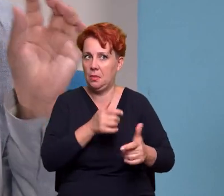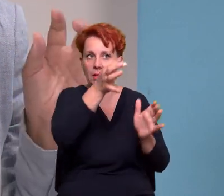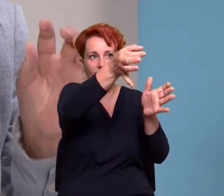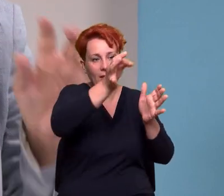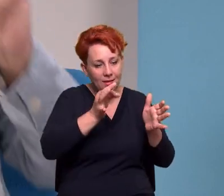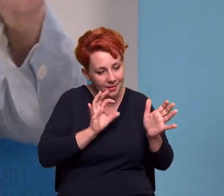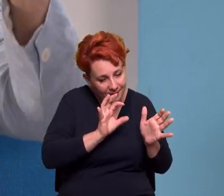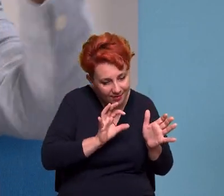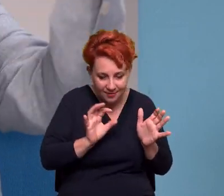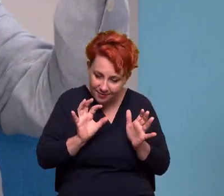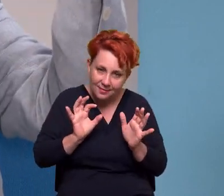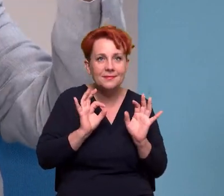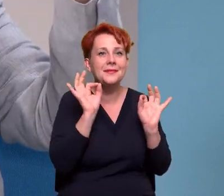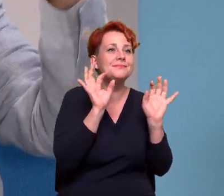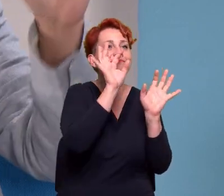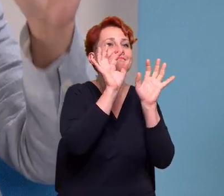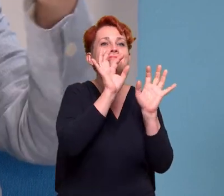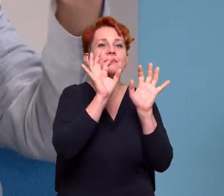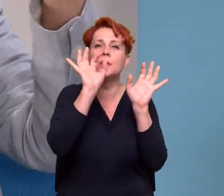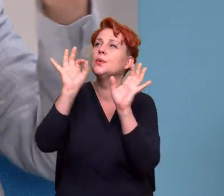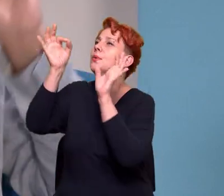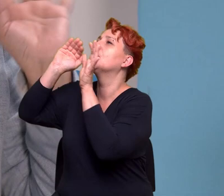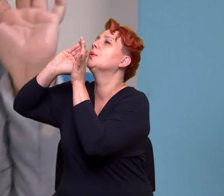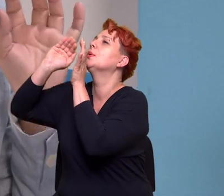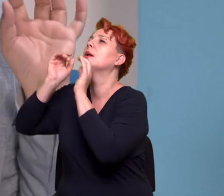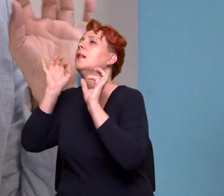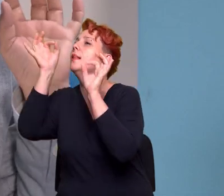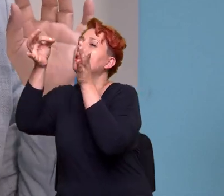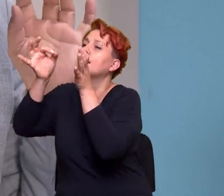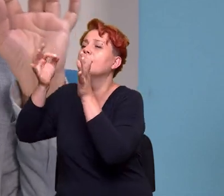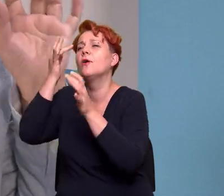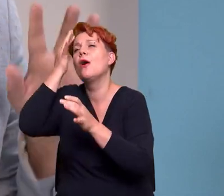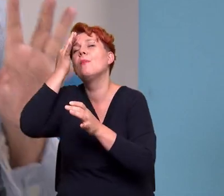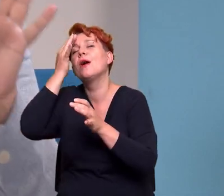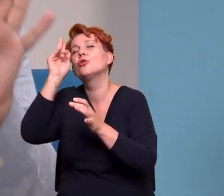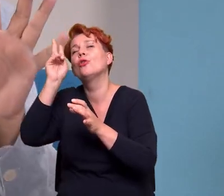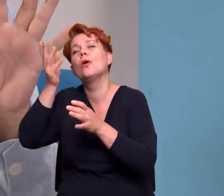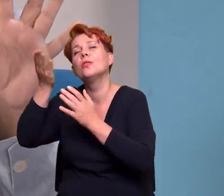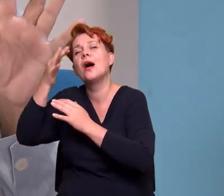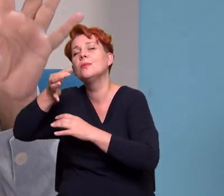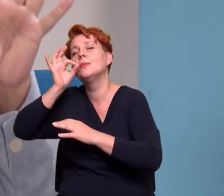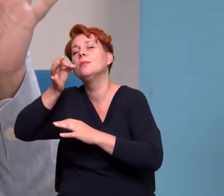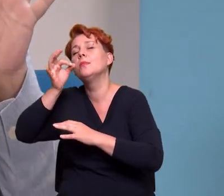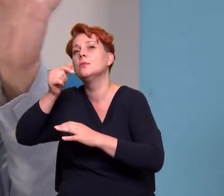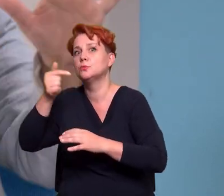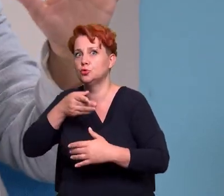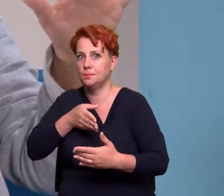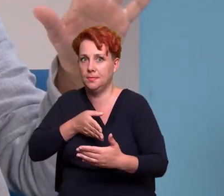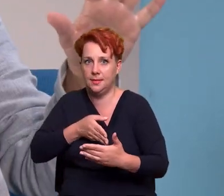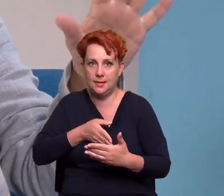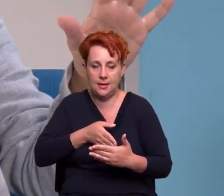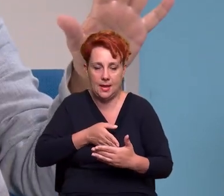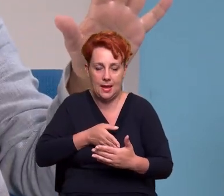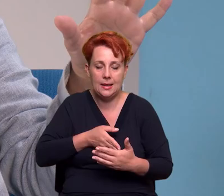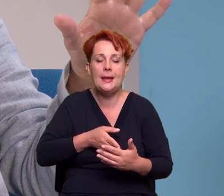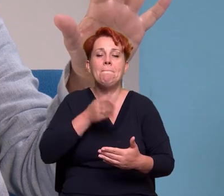Karla Tilscha, oglądania ich, prawda, pod światło głaskania i wyobrażania sobie, kto z nich pił, do jednego na